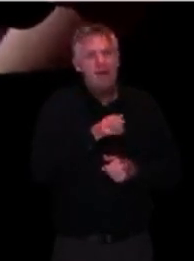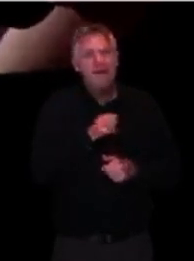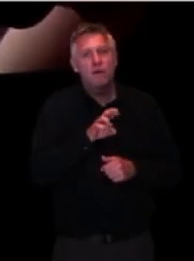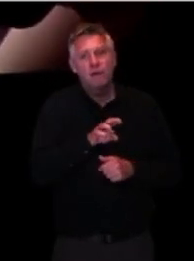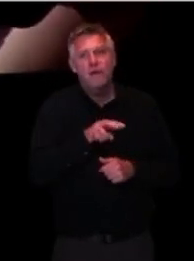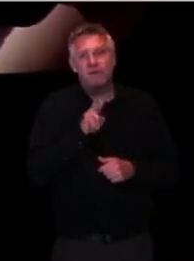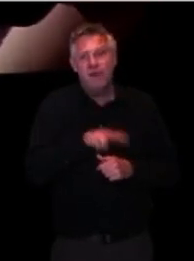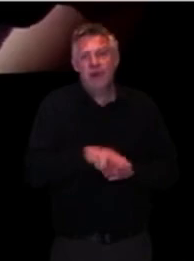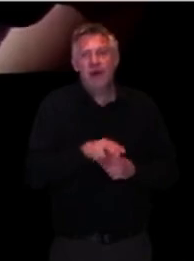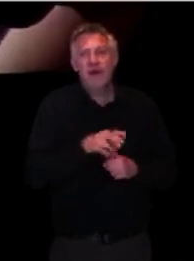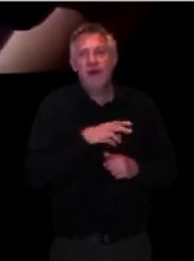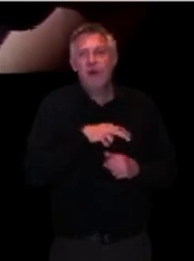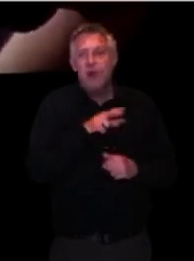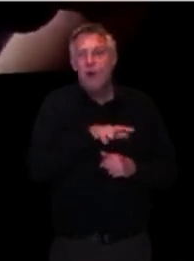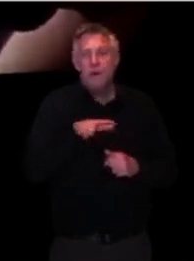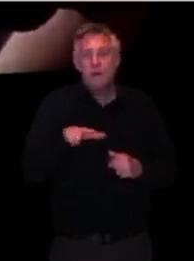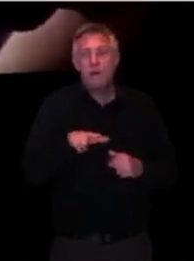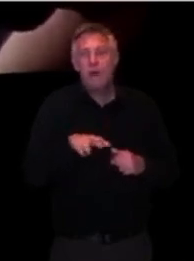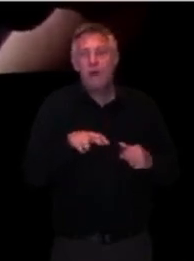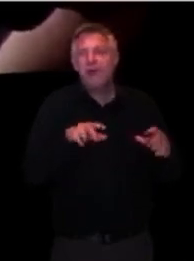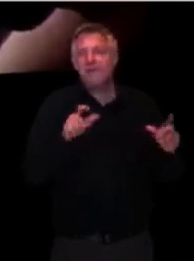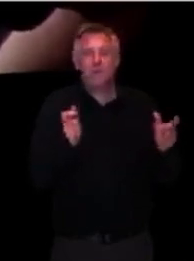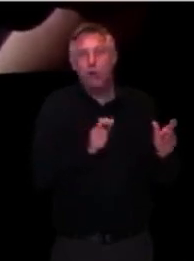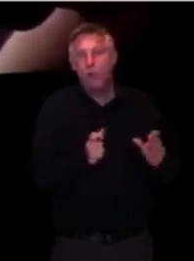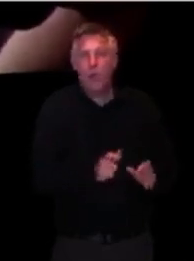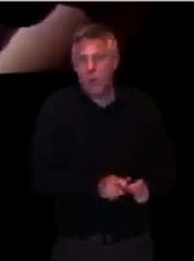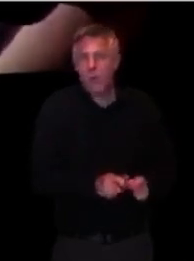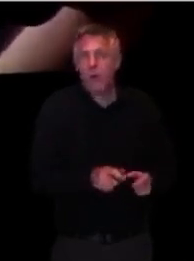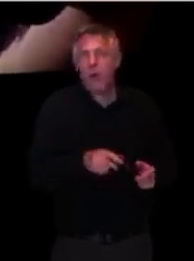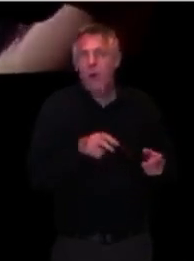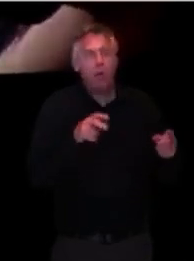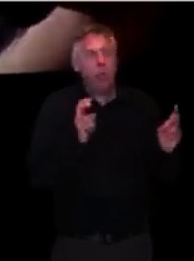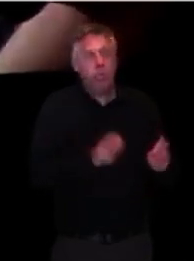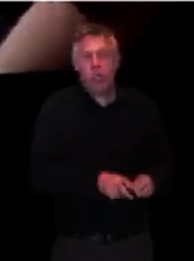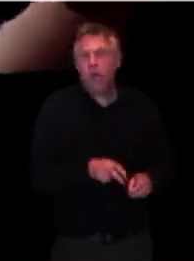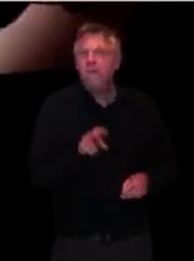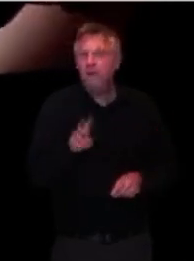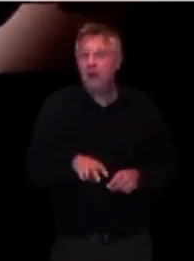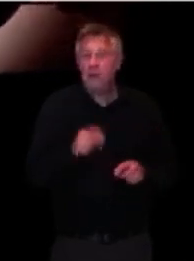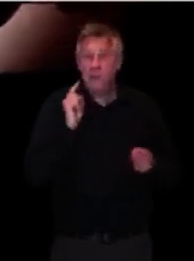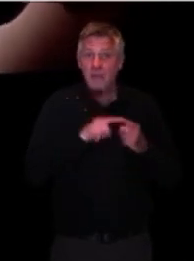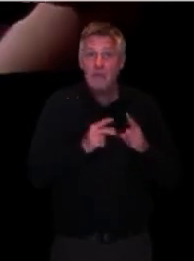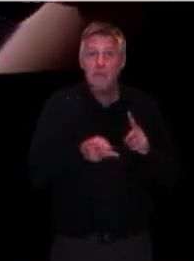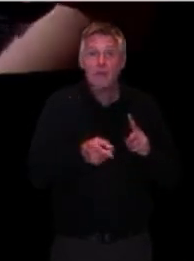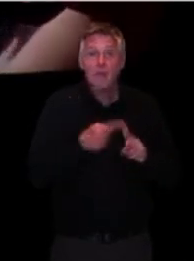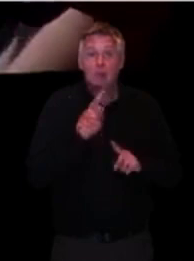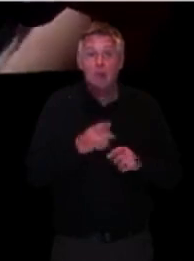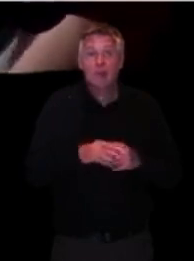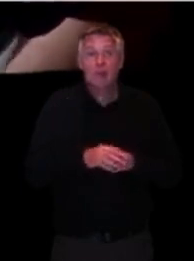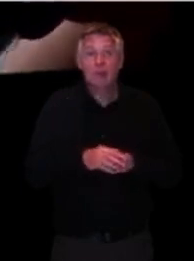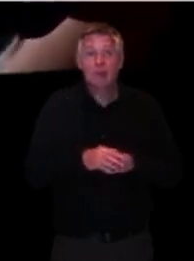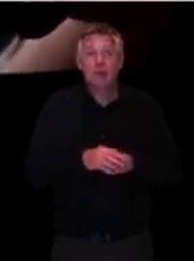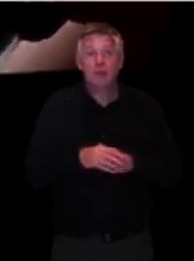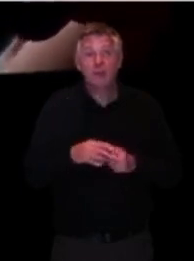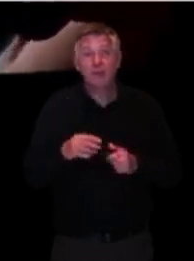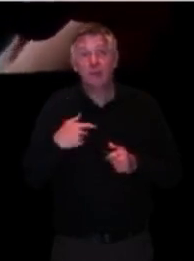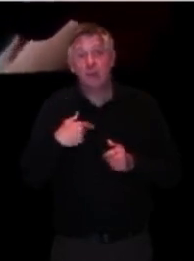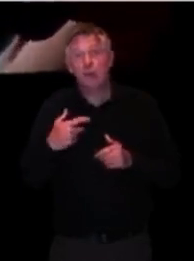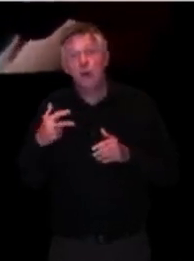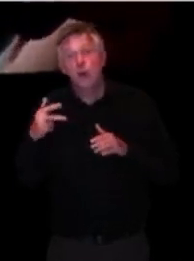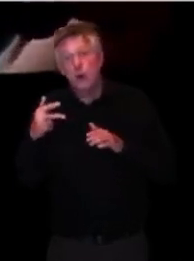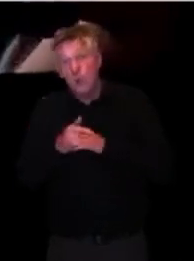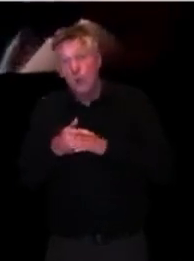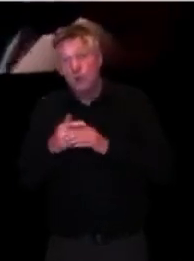a un effondrement du logement c'est quand même un sujet important et il a dit entre deux phrases et nous allons commencer à construire en hauteur